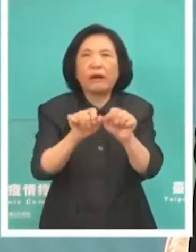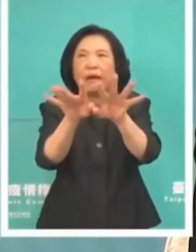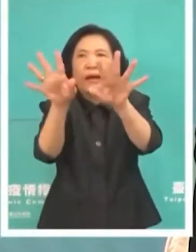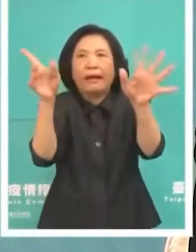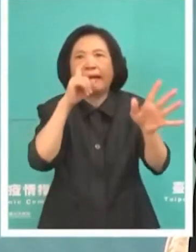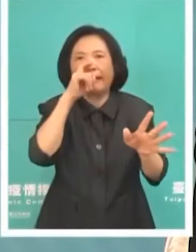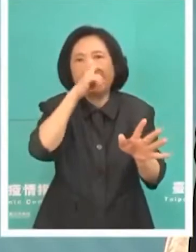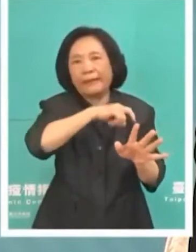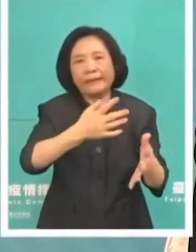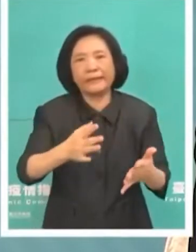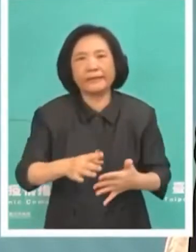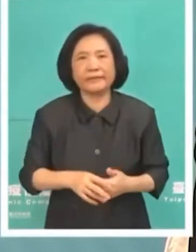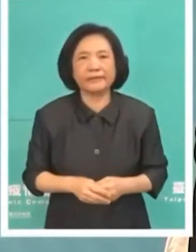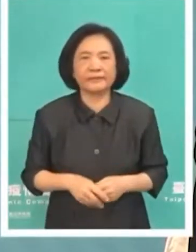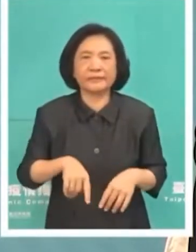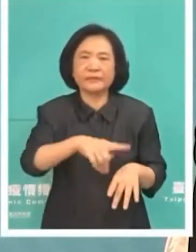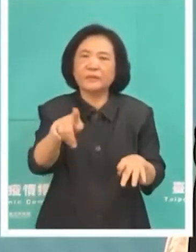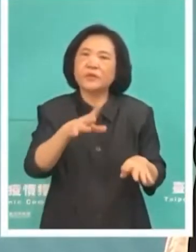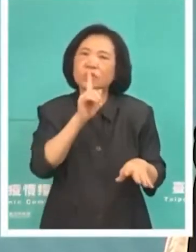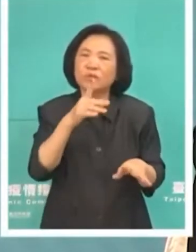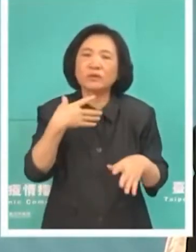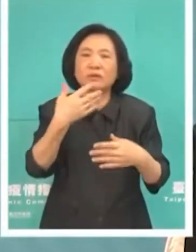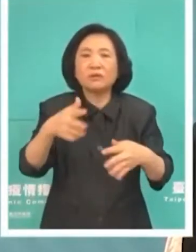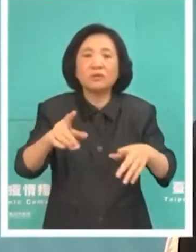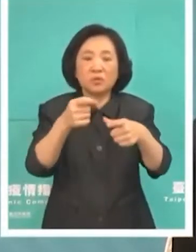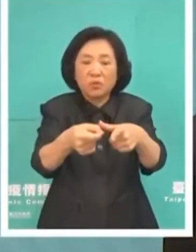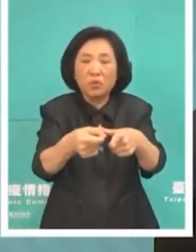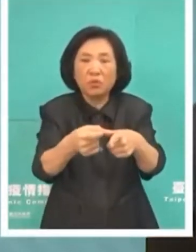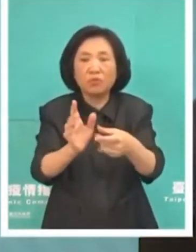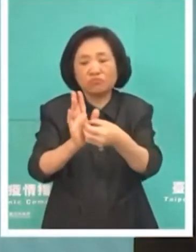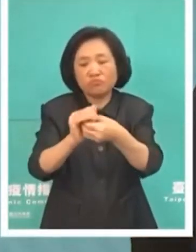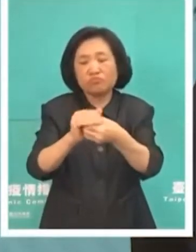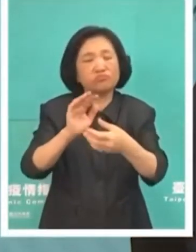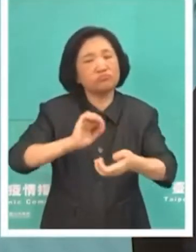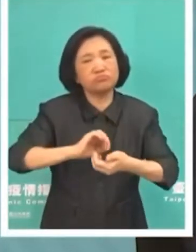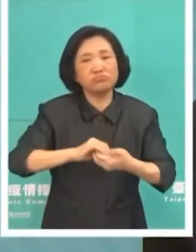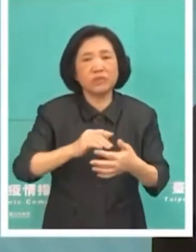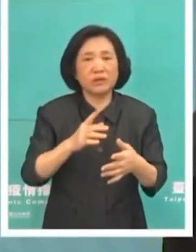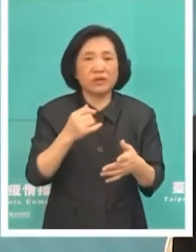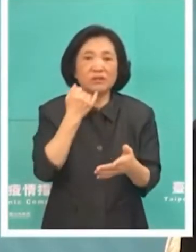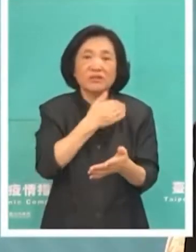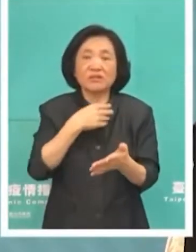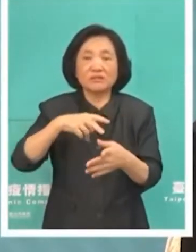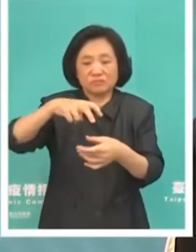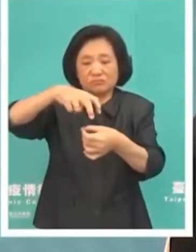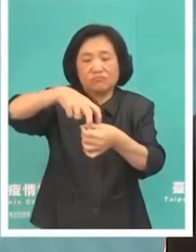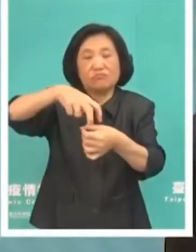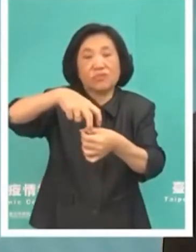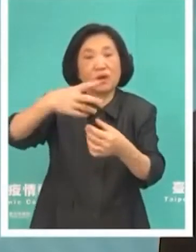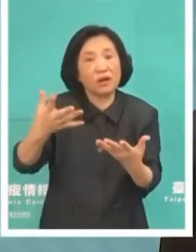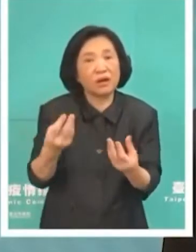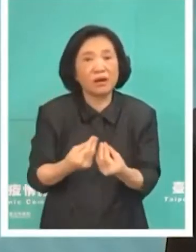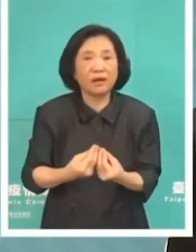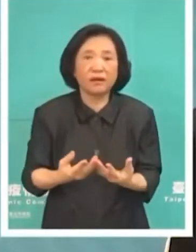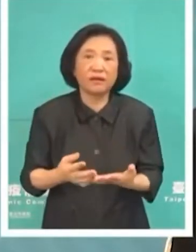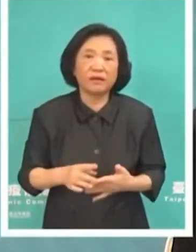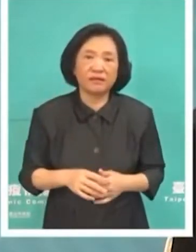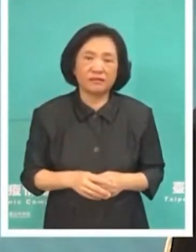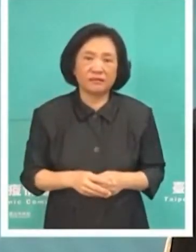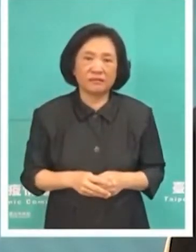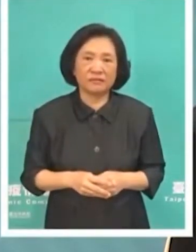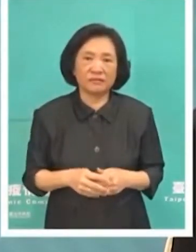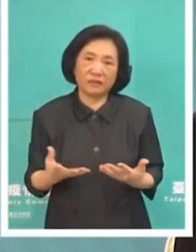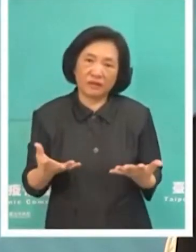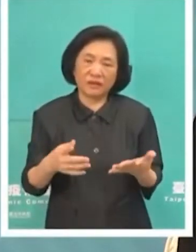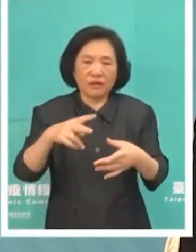呢。当然有人讲说，那可是很多公共厕所，它也不是抽水马，它也不是那种坐式的马桶，那根本就是蹲